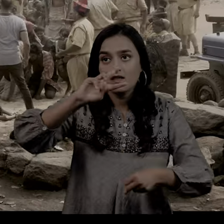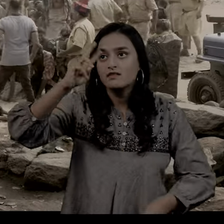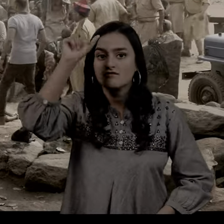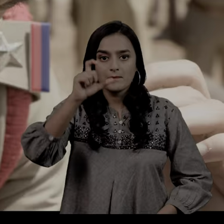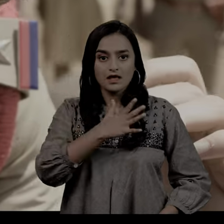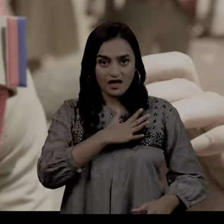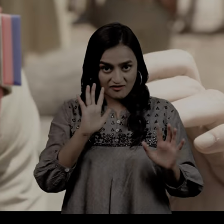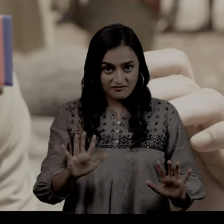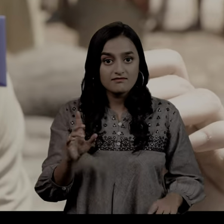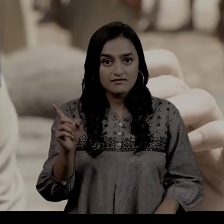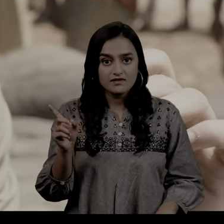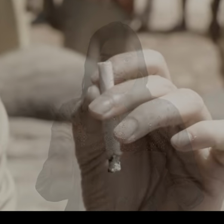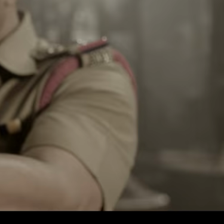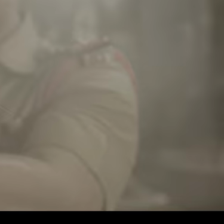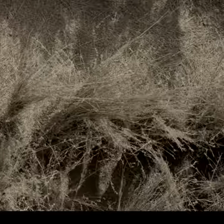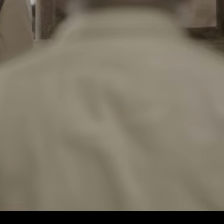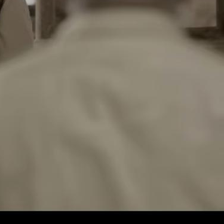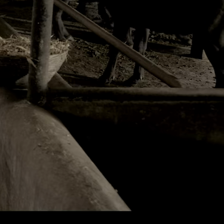చంపడానికి బతుకుతున్నాడు.